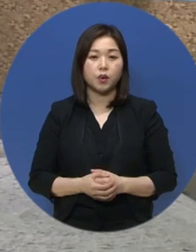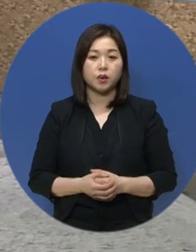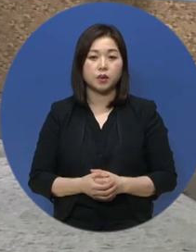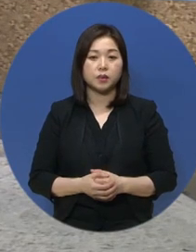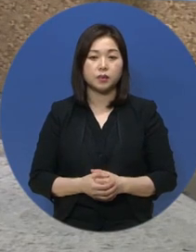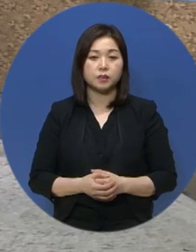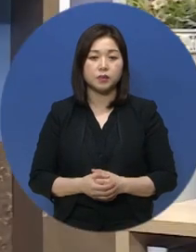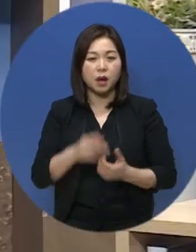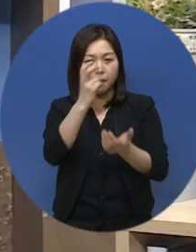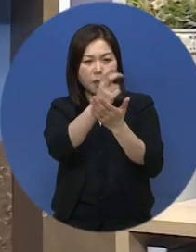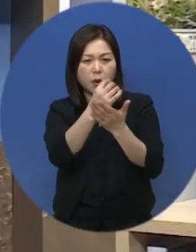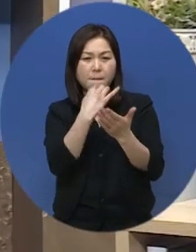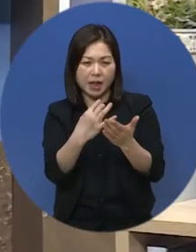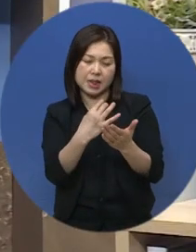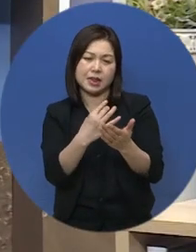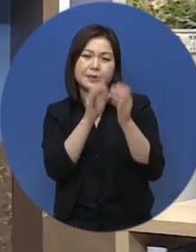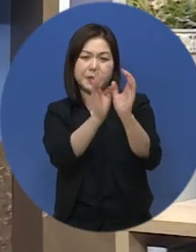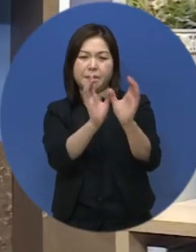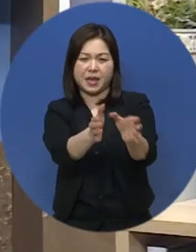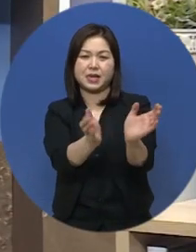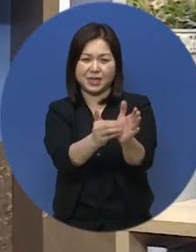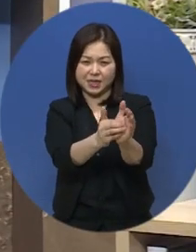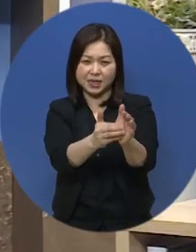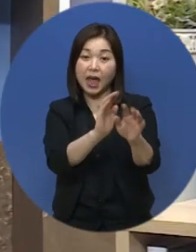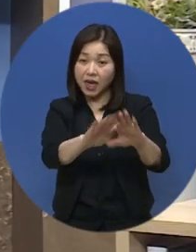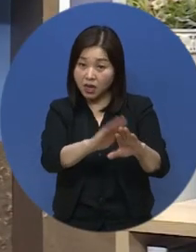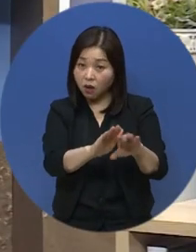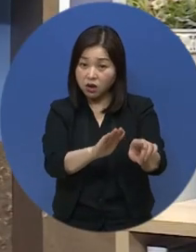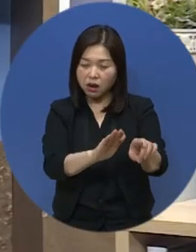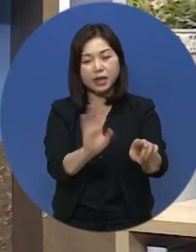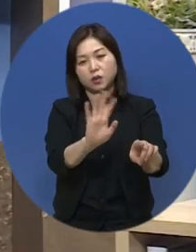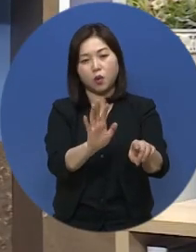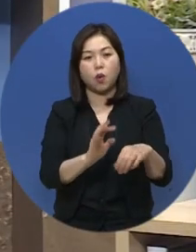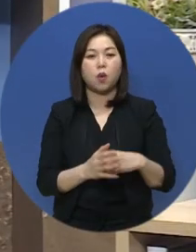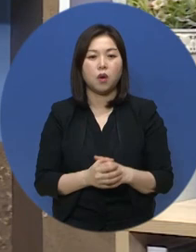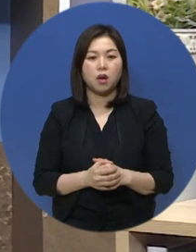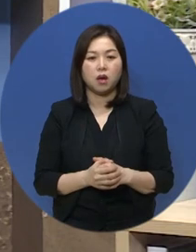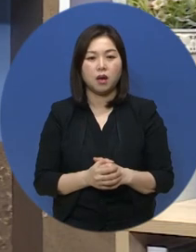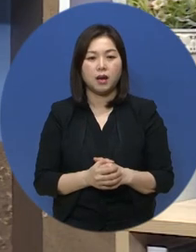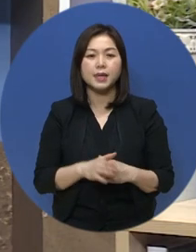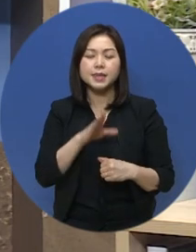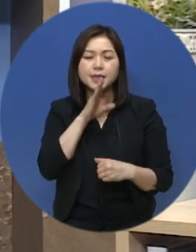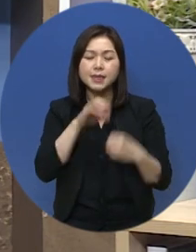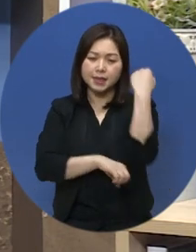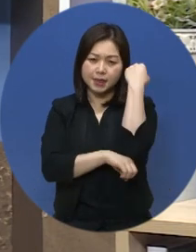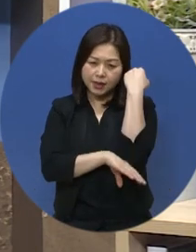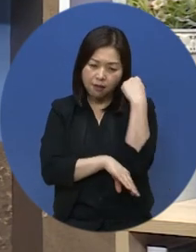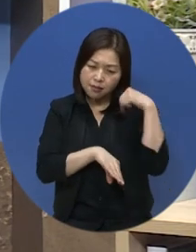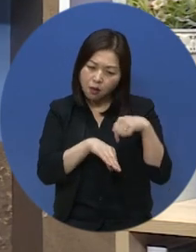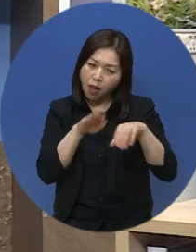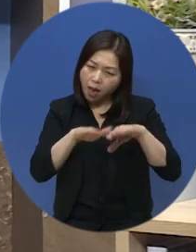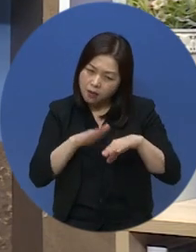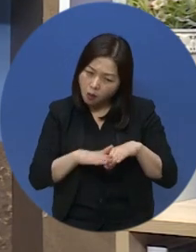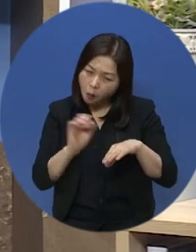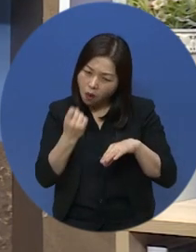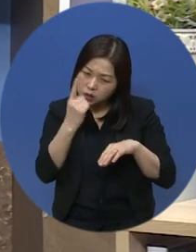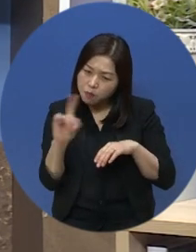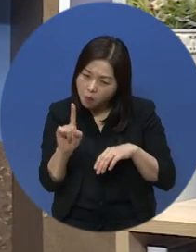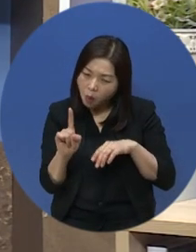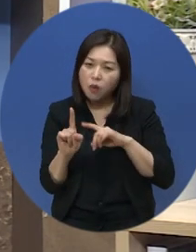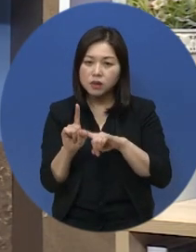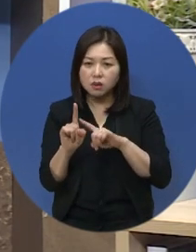법으로만 떠넘기기 식으로 법으로 해결을 하려고 하기보다는 좀 본질적인 해결책이 마련이